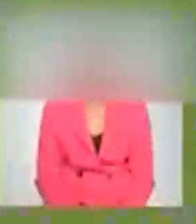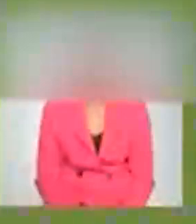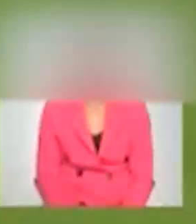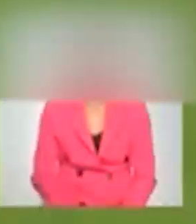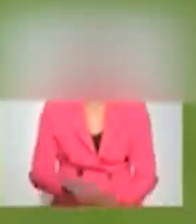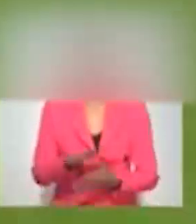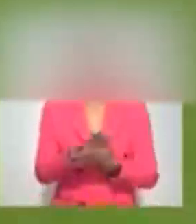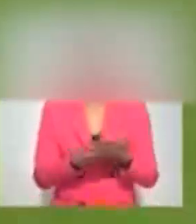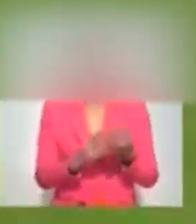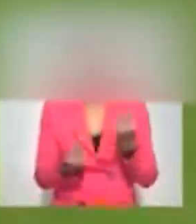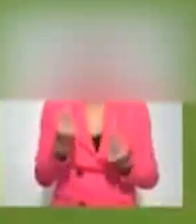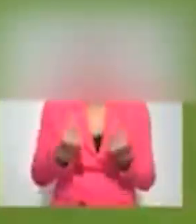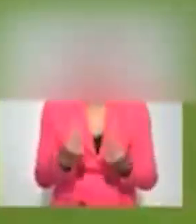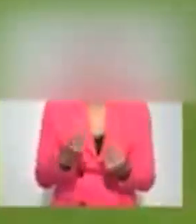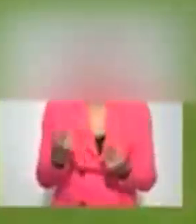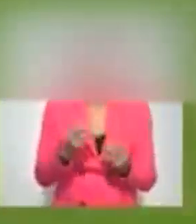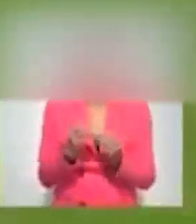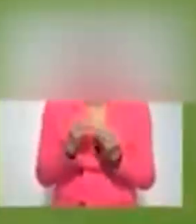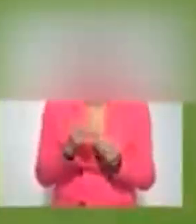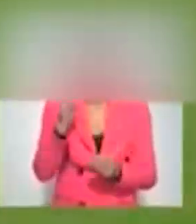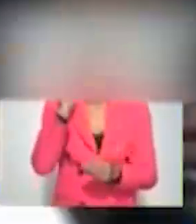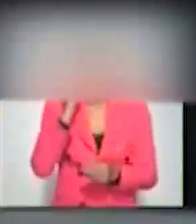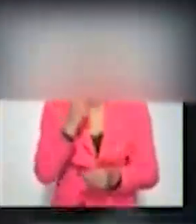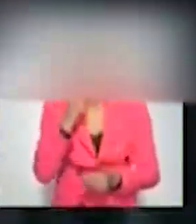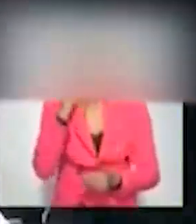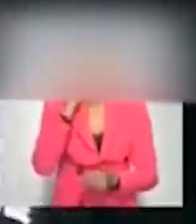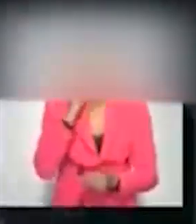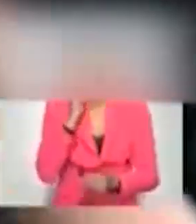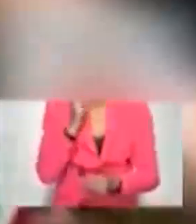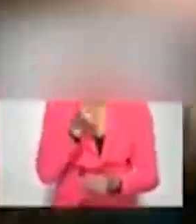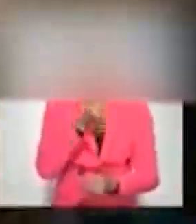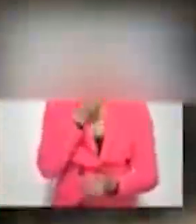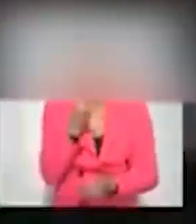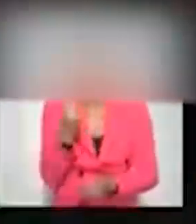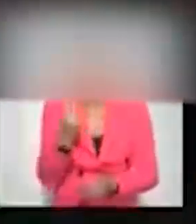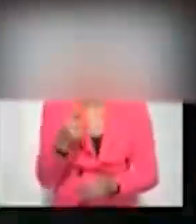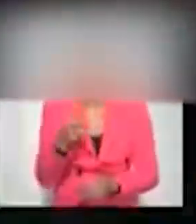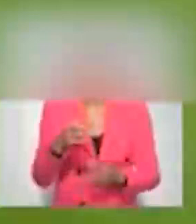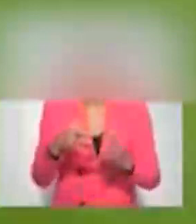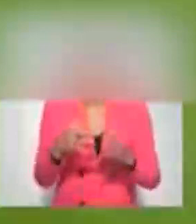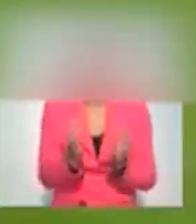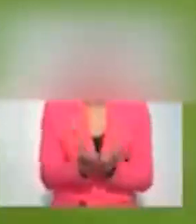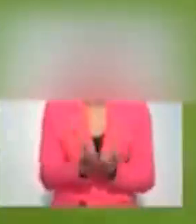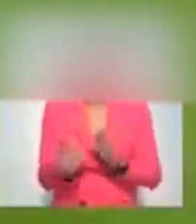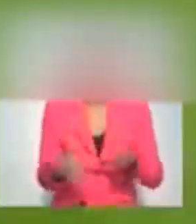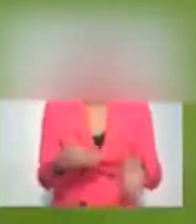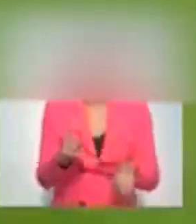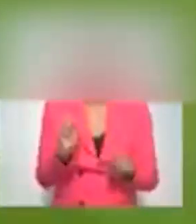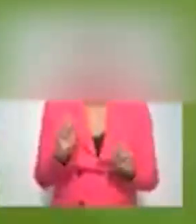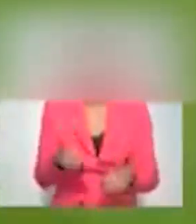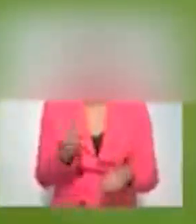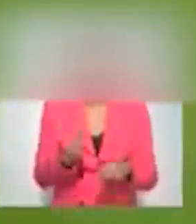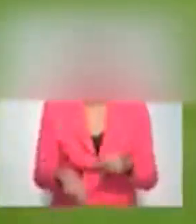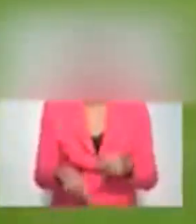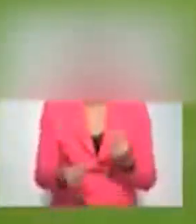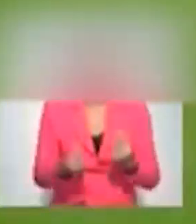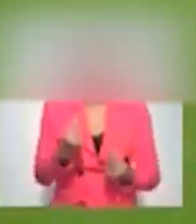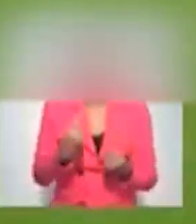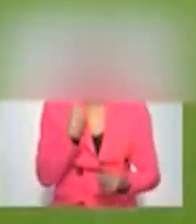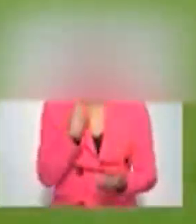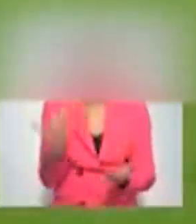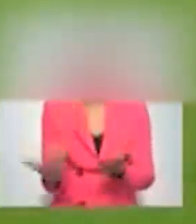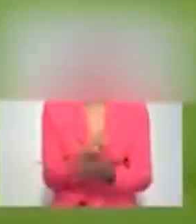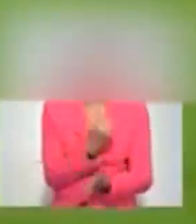Продолжив игру вдесятером, красно-черные пропустили еще один мяч, после чего игру можно было считать завершенной. Англичане выиграли со